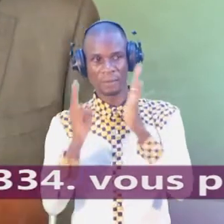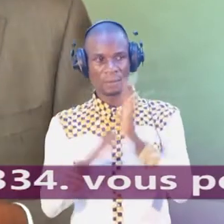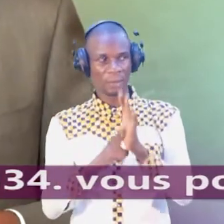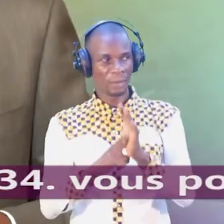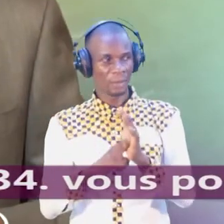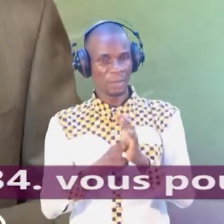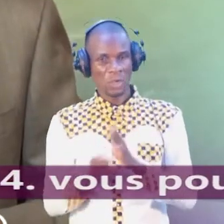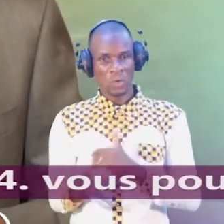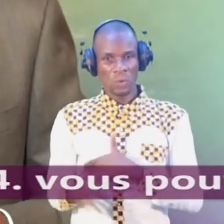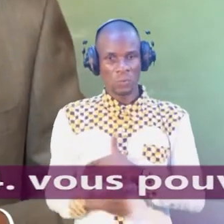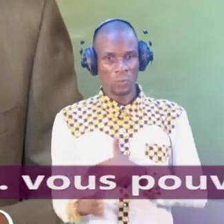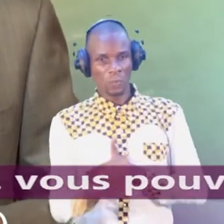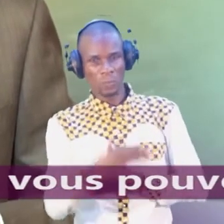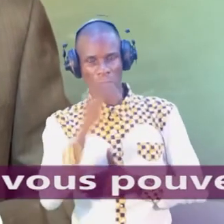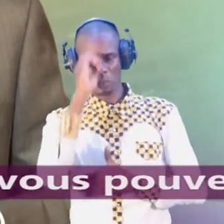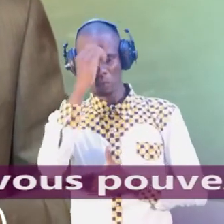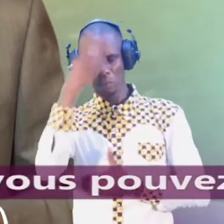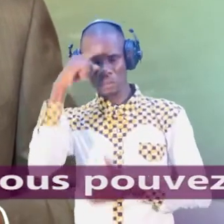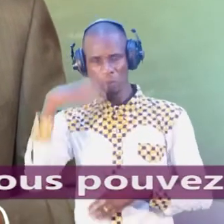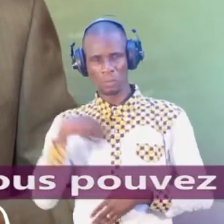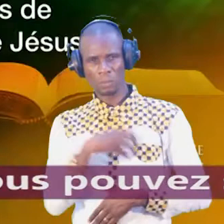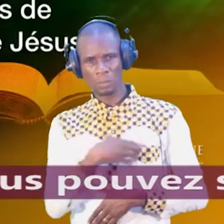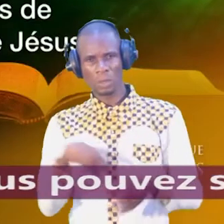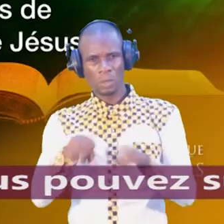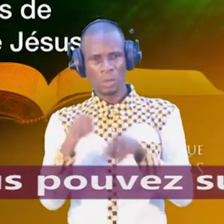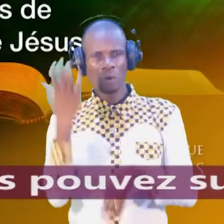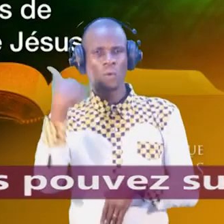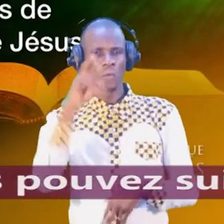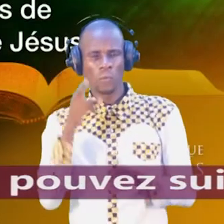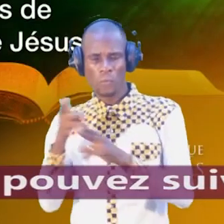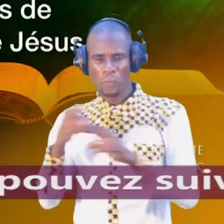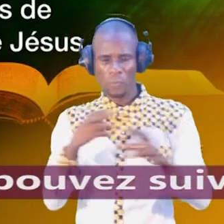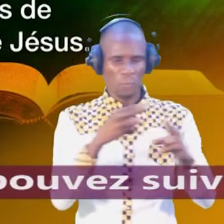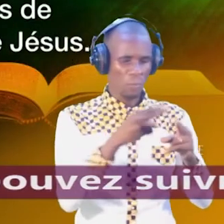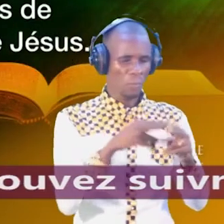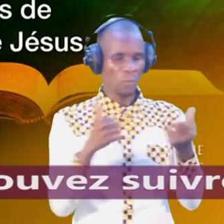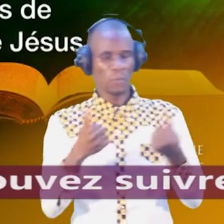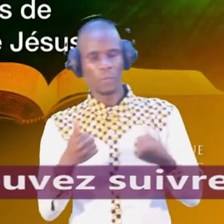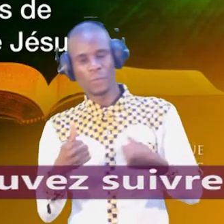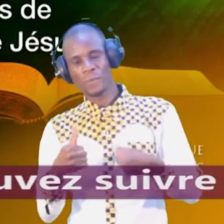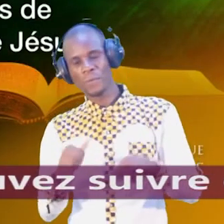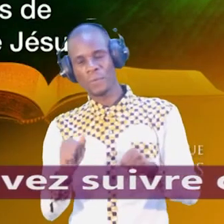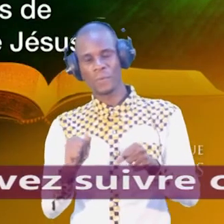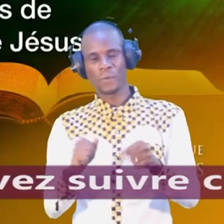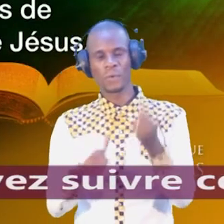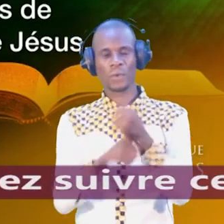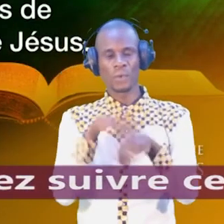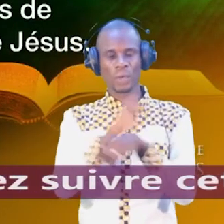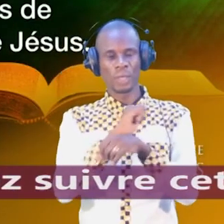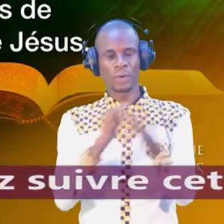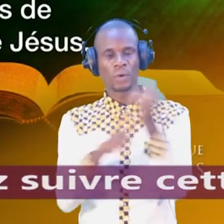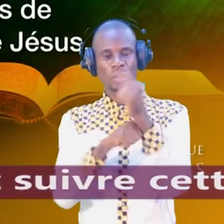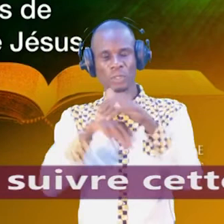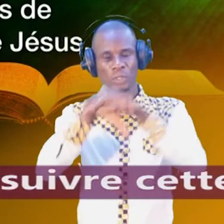suka na mokili. Na mokapo azomi na mibale temi azomi na sambo. Pedalagona asilike la kimwasi. Mpe